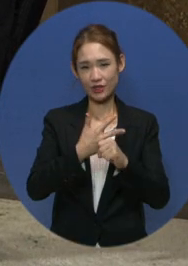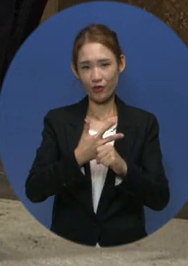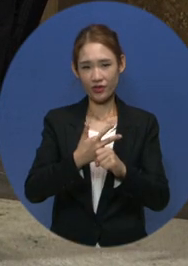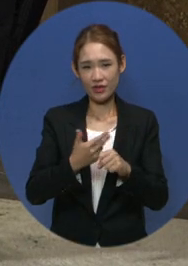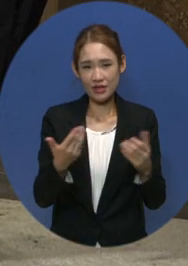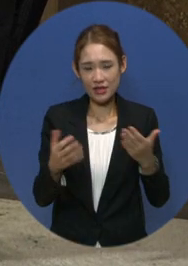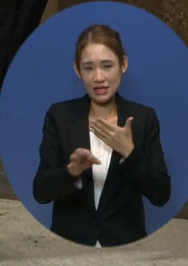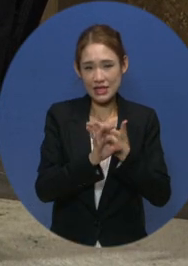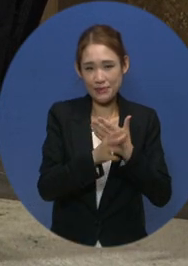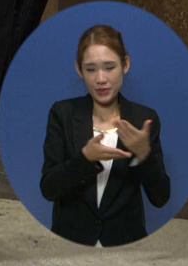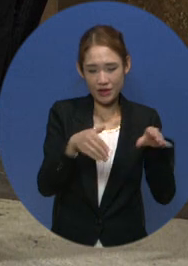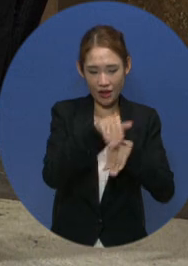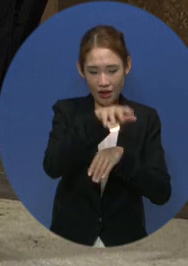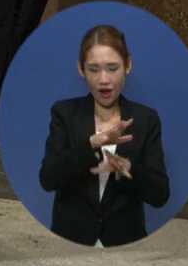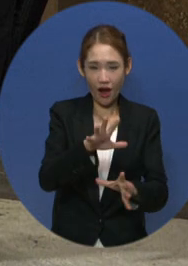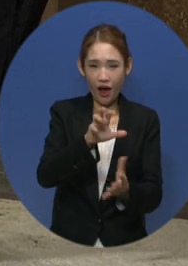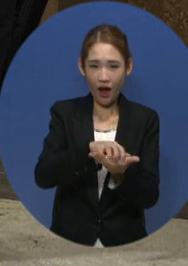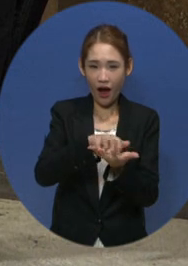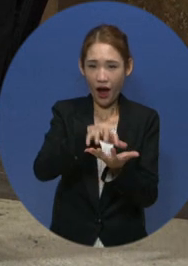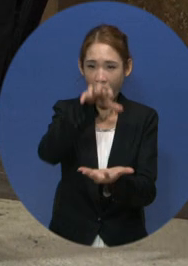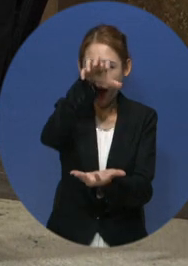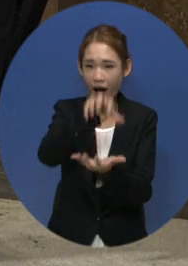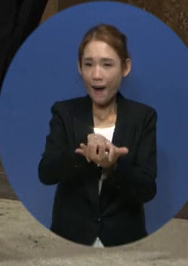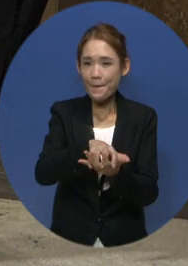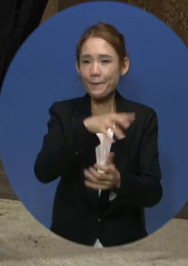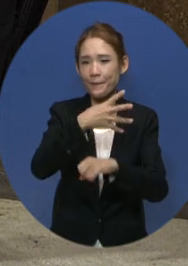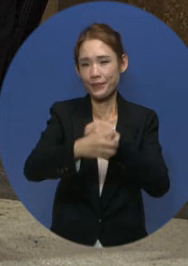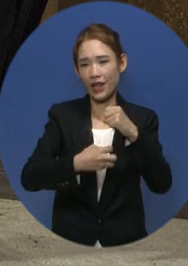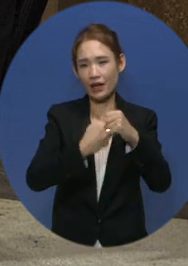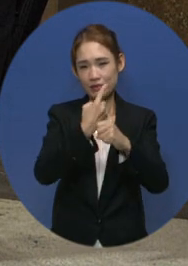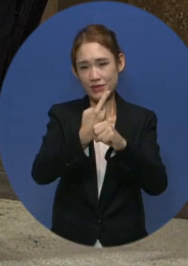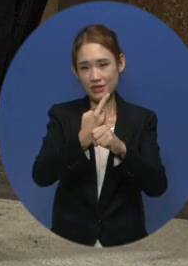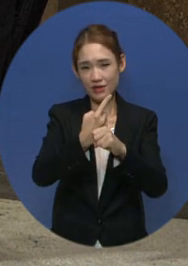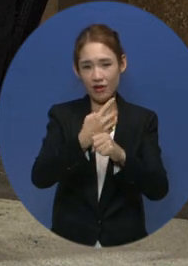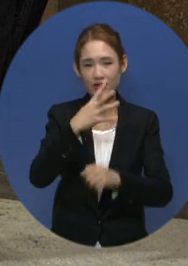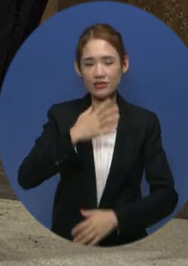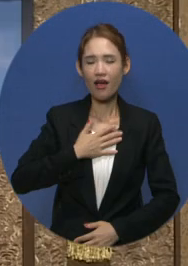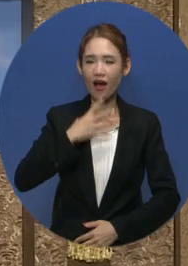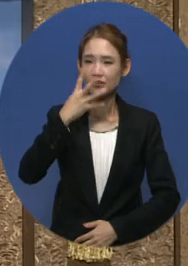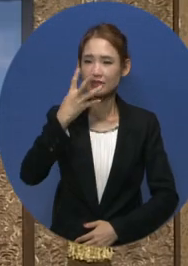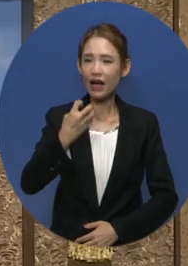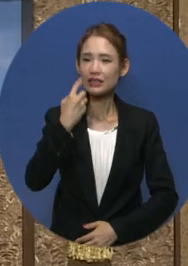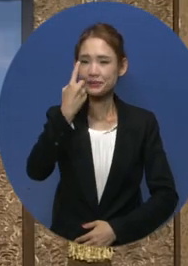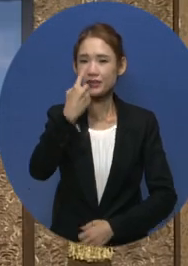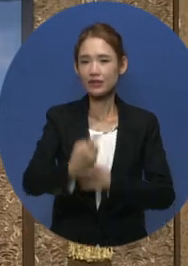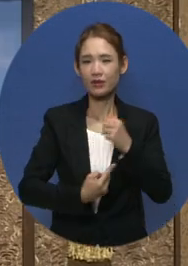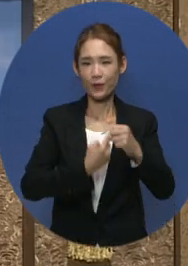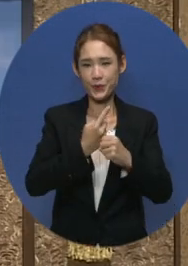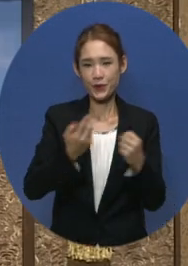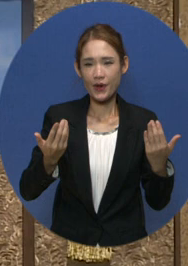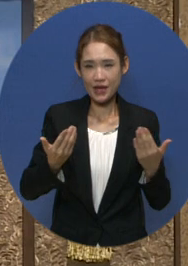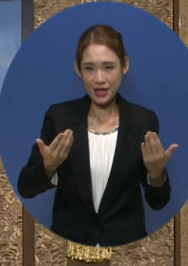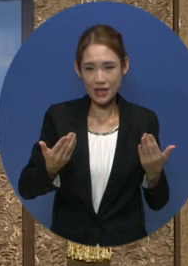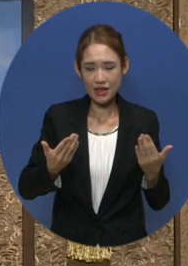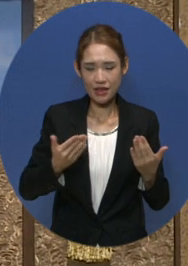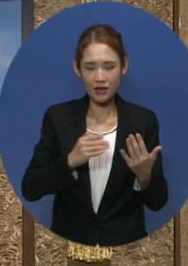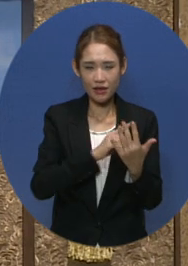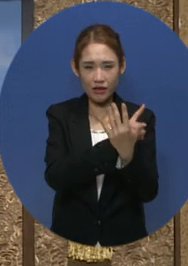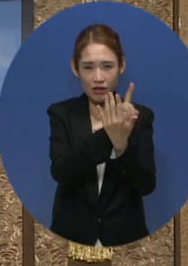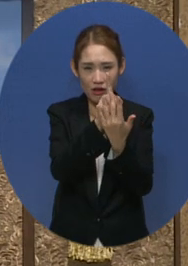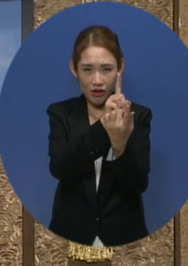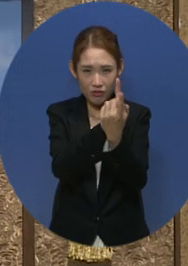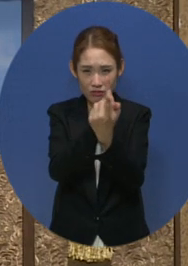일한 것까지 하면 41년 됐거든요. 와, 근데 이제 41년 동안 일하면서 예. 정말 좋은 분들 많이